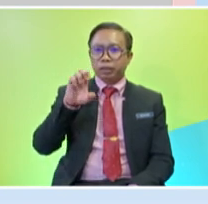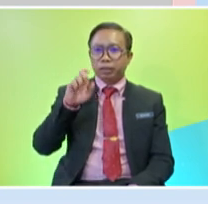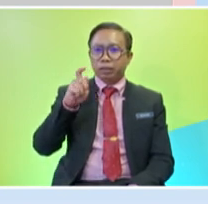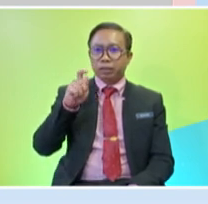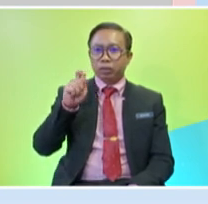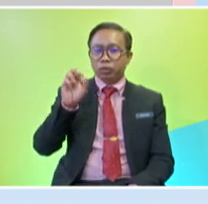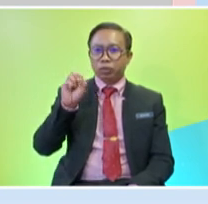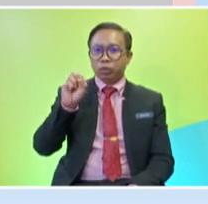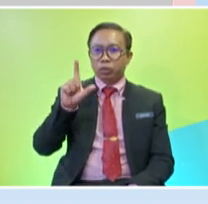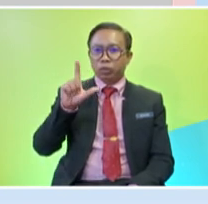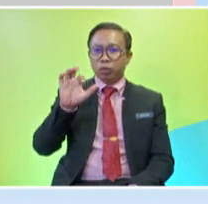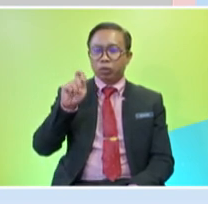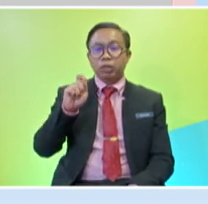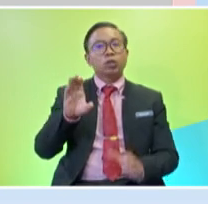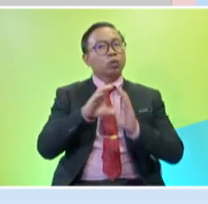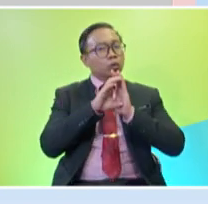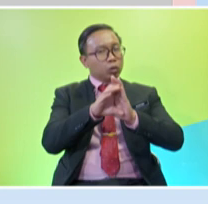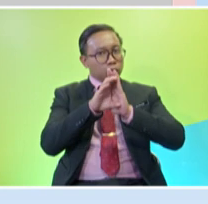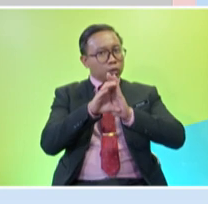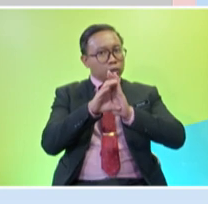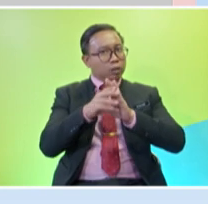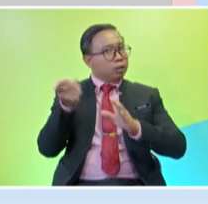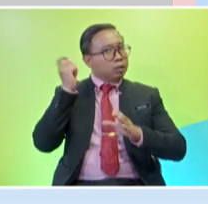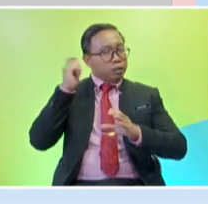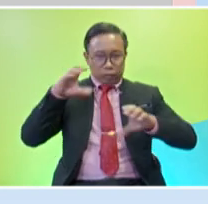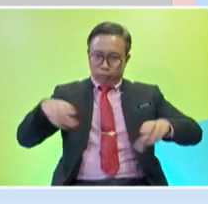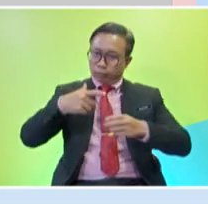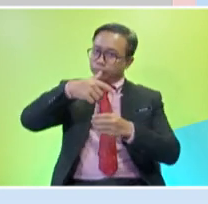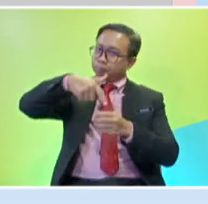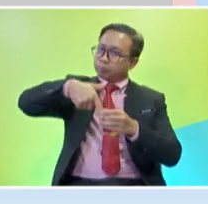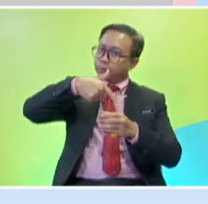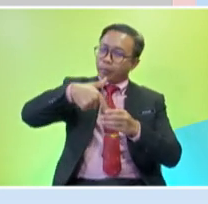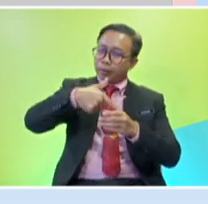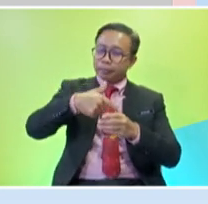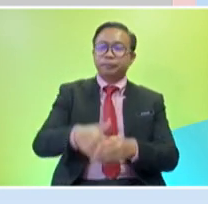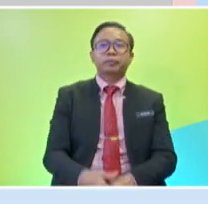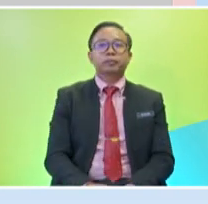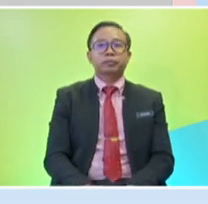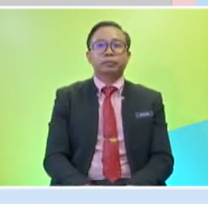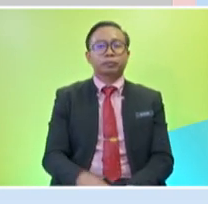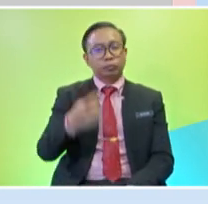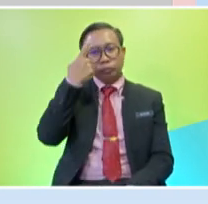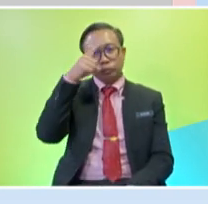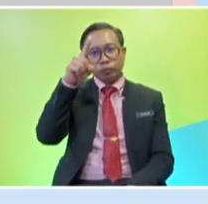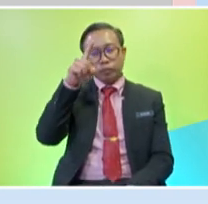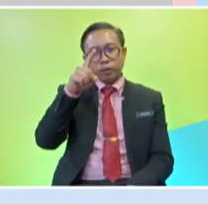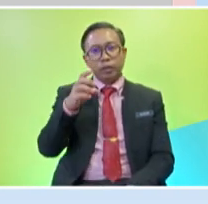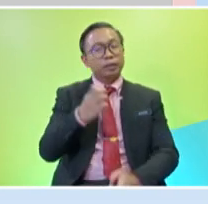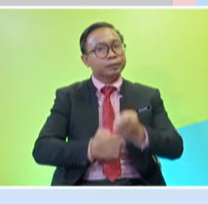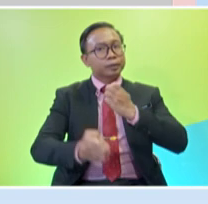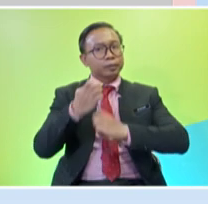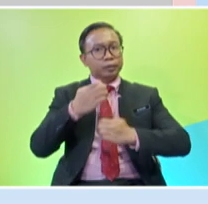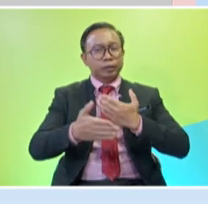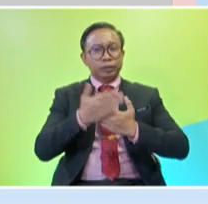ini contoh macam tadi awawa kita buat Larutan natrium klorida sebagai elektrolit untuk eksperimen